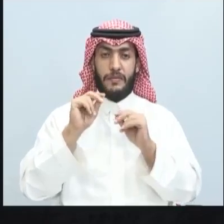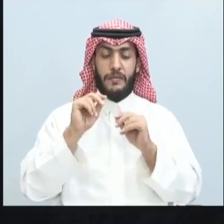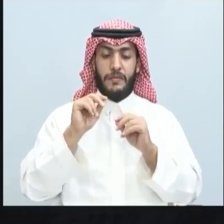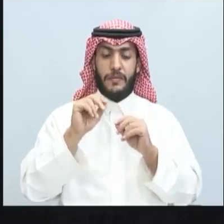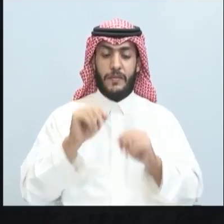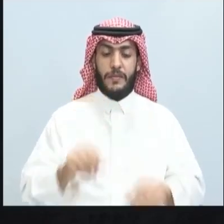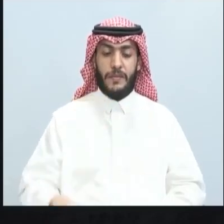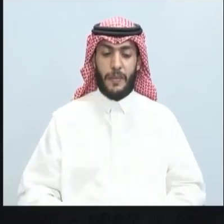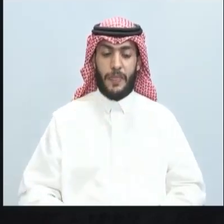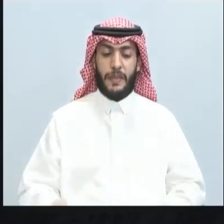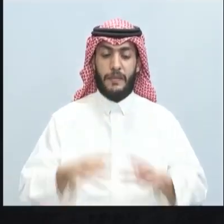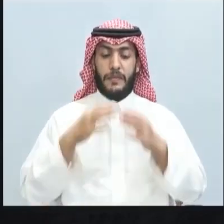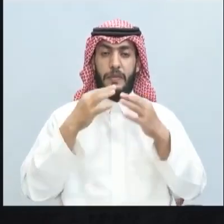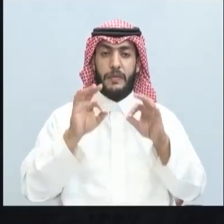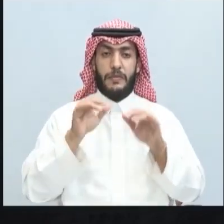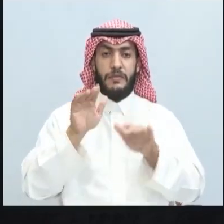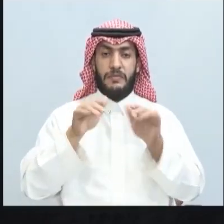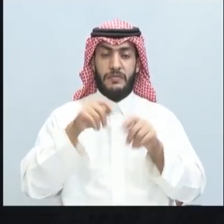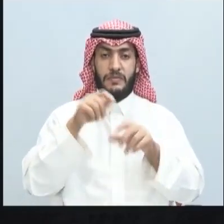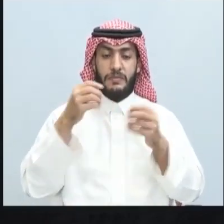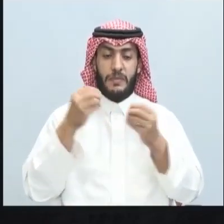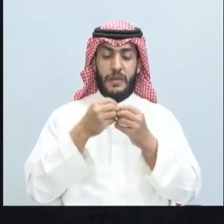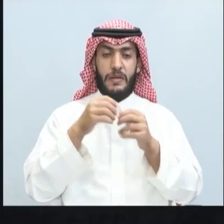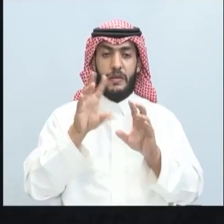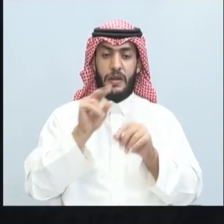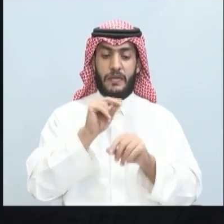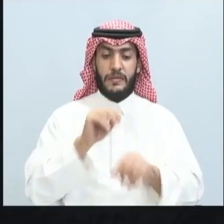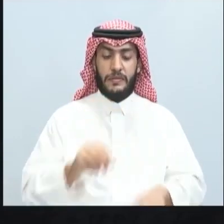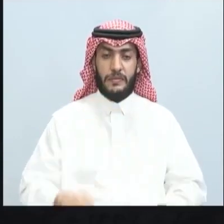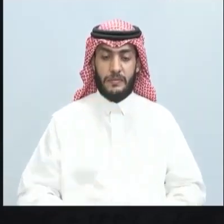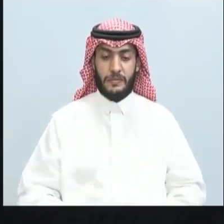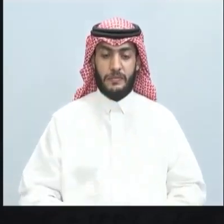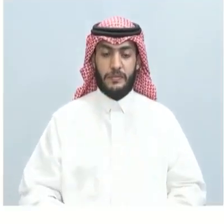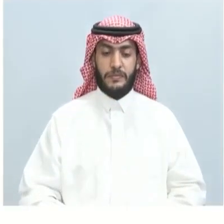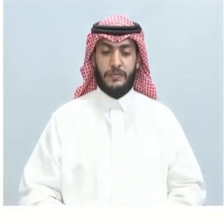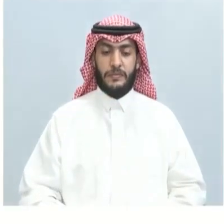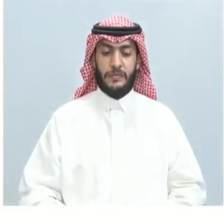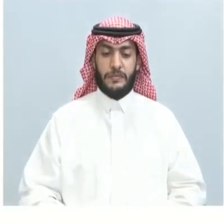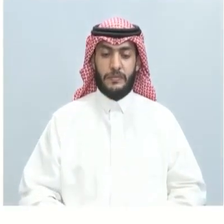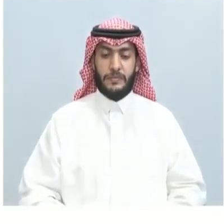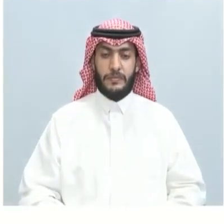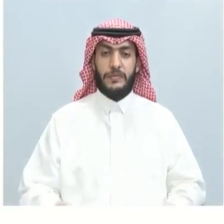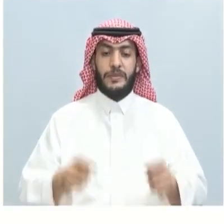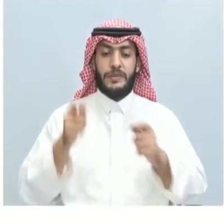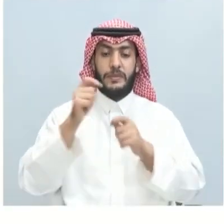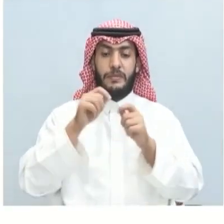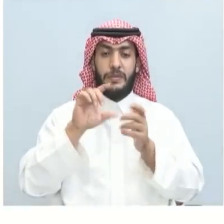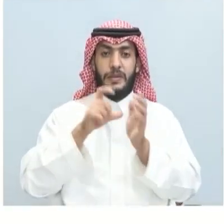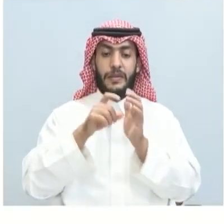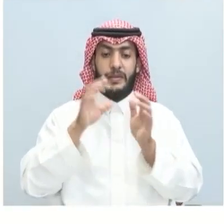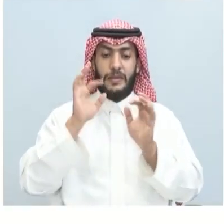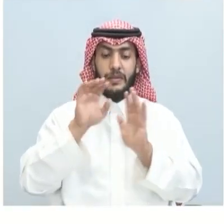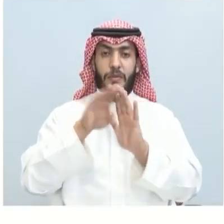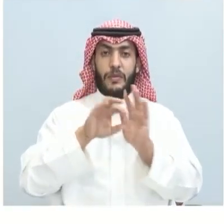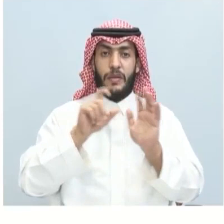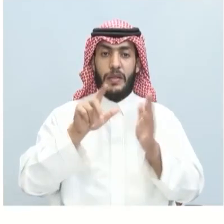اذا الناتج سيكون المزجان هنا في موضع اتزان واحد صمم خريطه مفاهيم